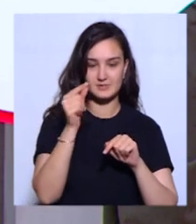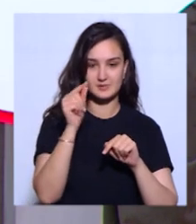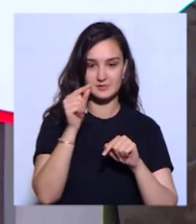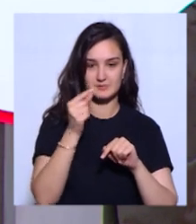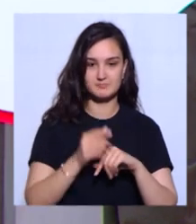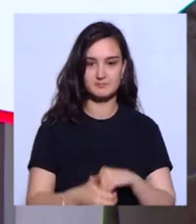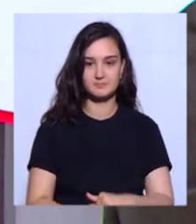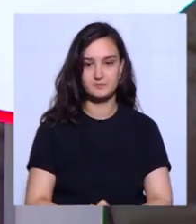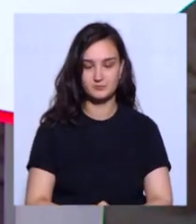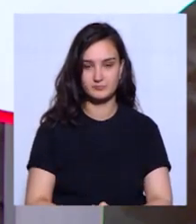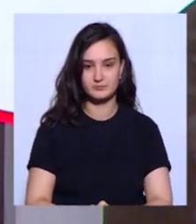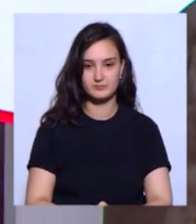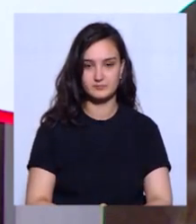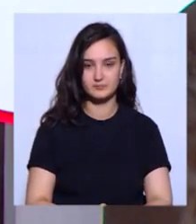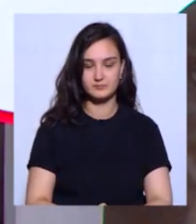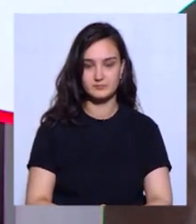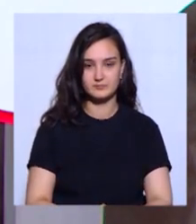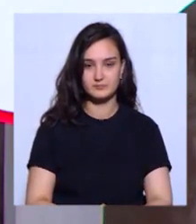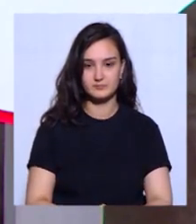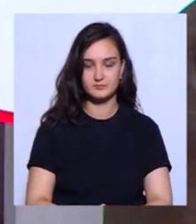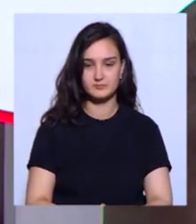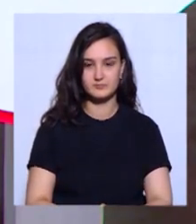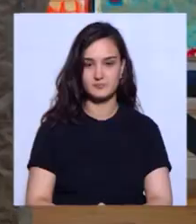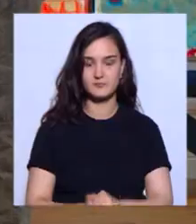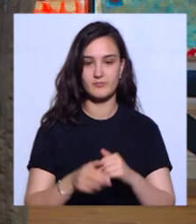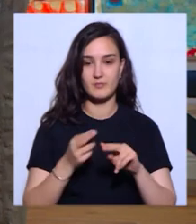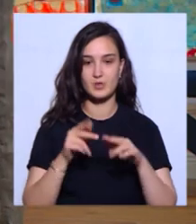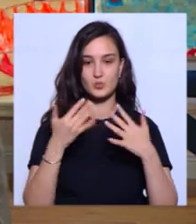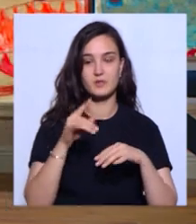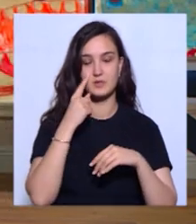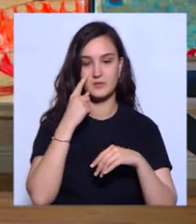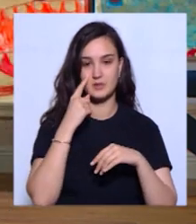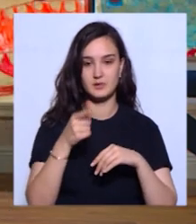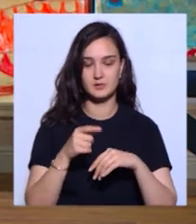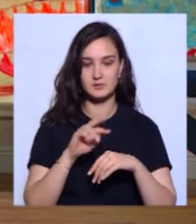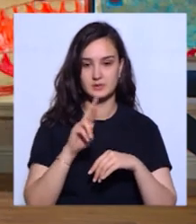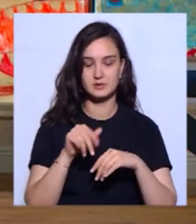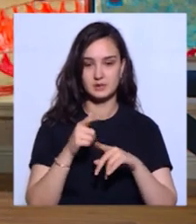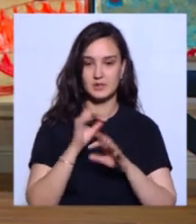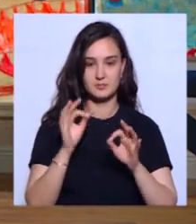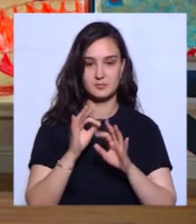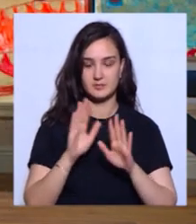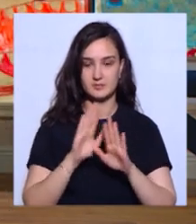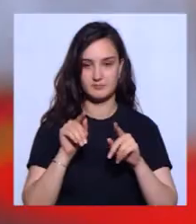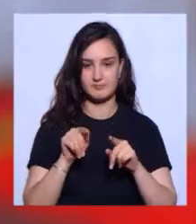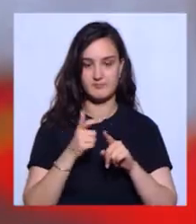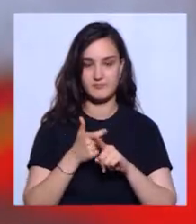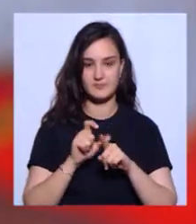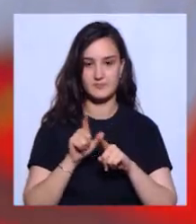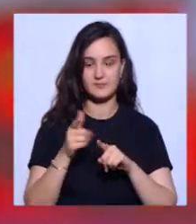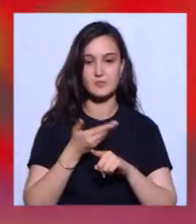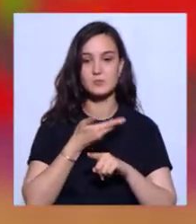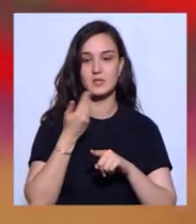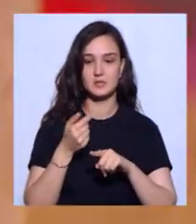მარტო წერტილს დავსავ და ეს უკვე თვალია და არც არაფერი. აი უმარტივესად.